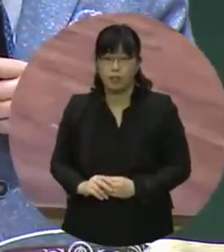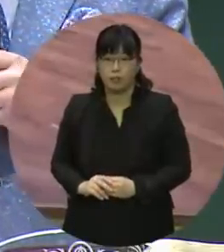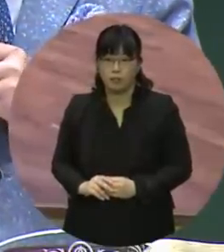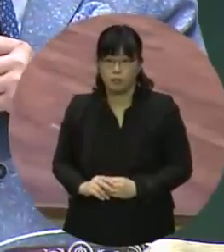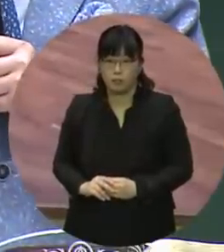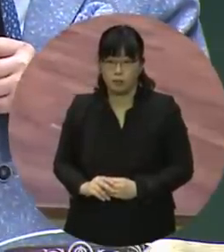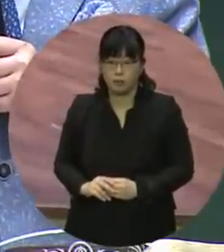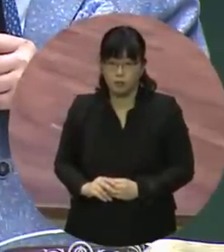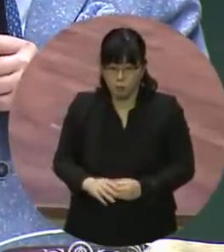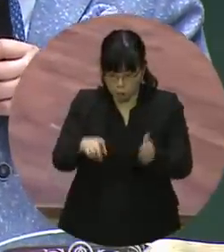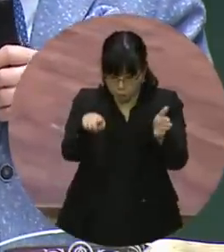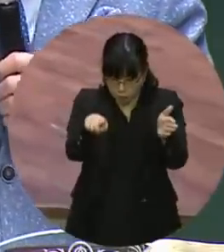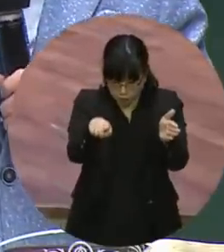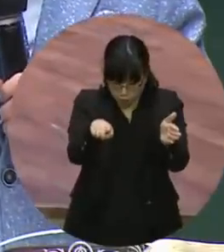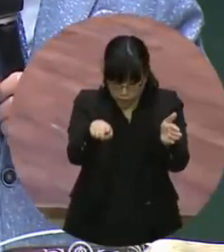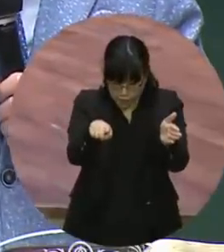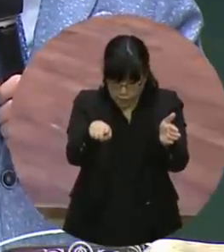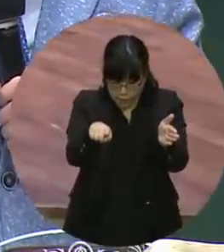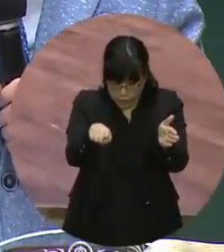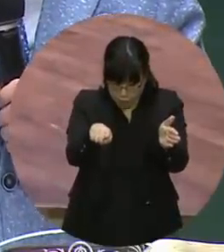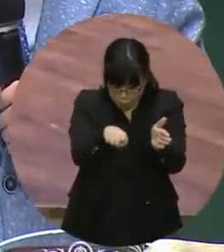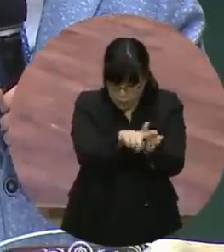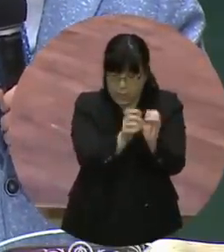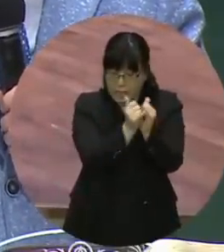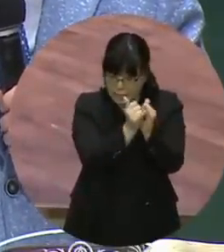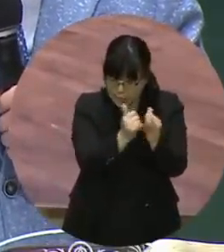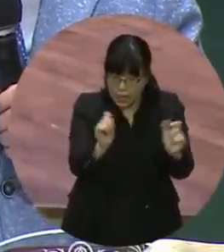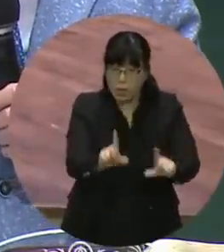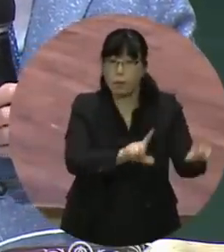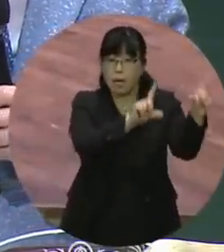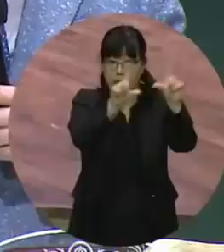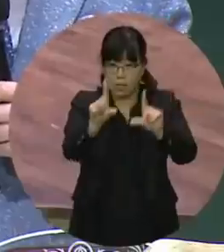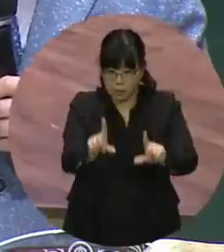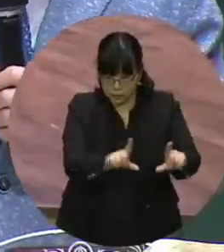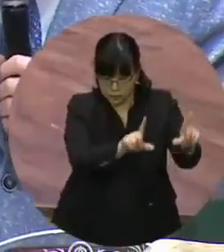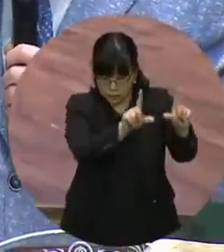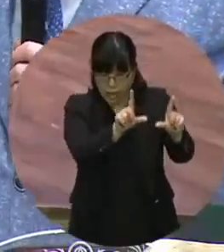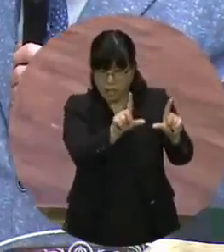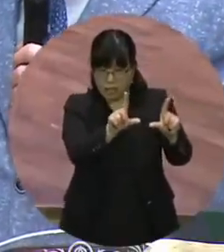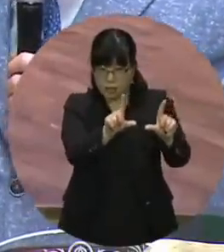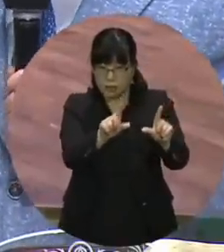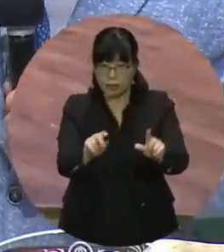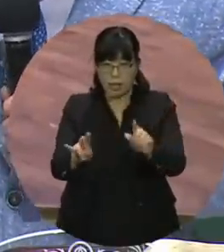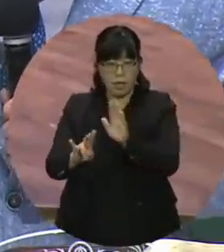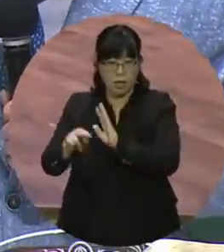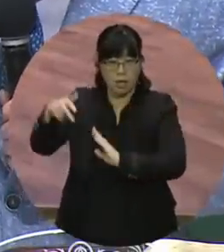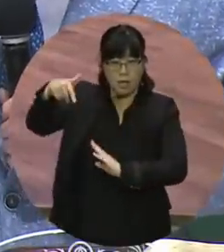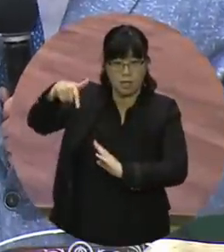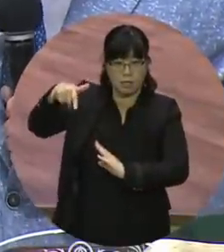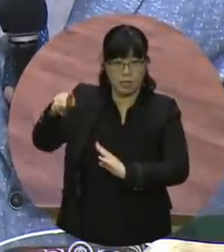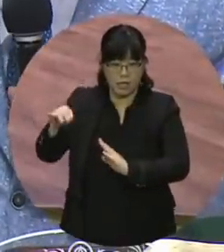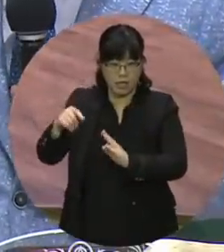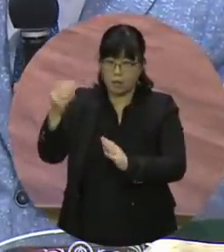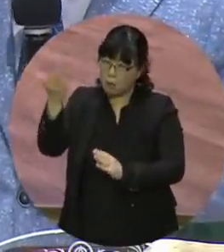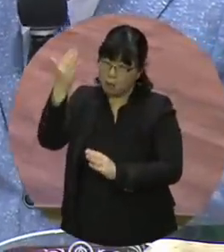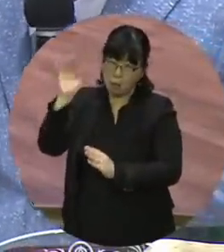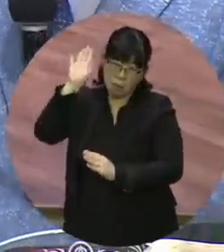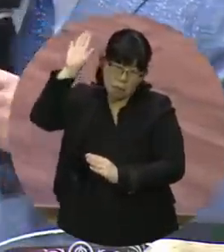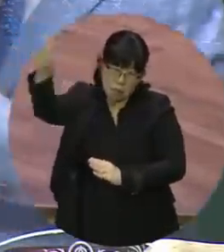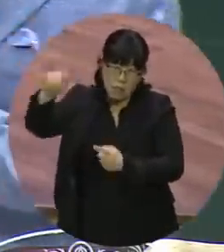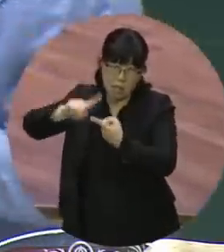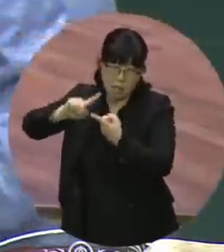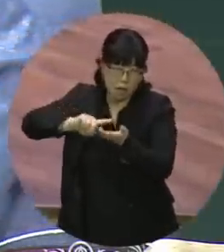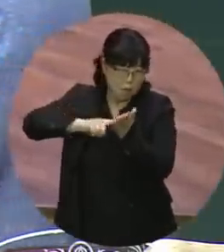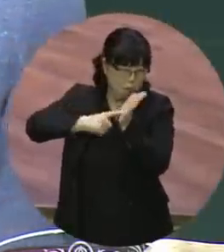계시에 의존한 삶이 된다. 신자의 삶이란 것은 계시에 의존한 생각하고 사는 데 계시에 의존해. 다시